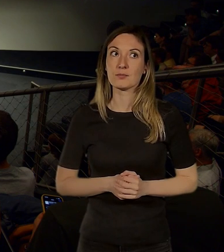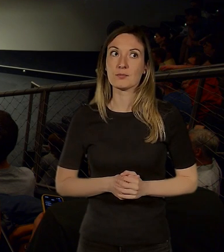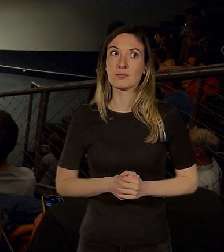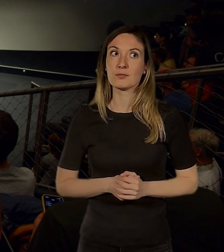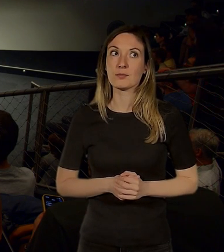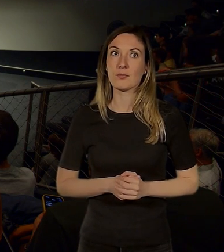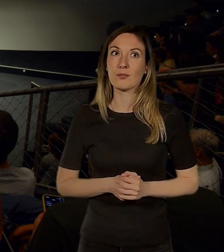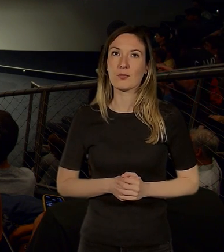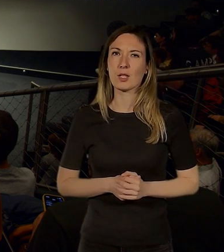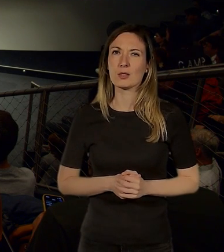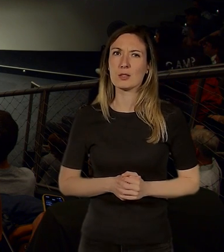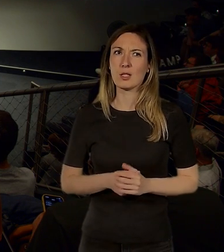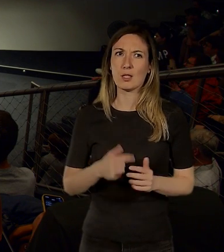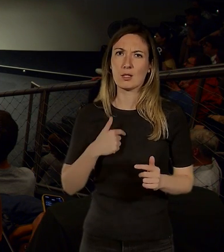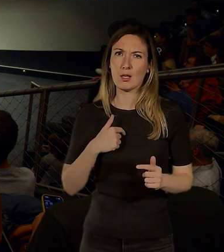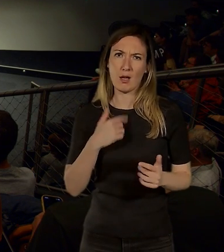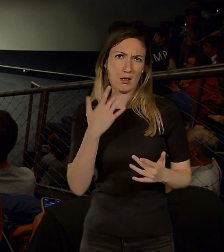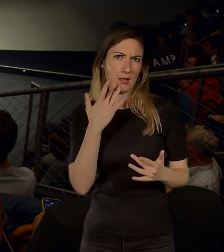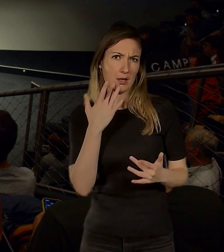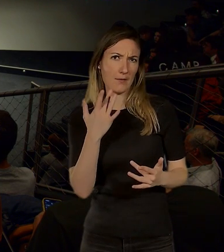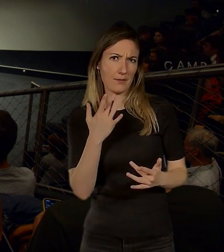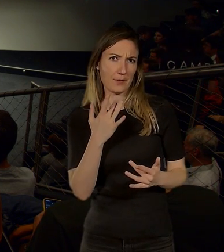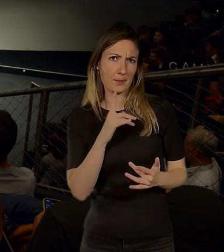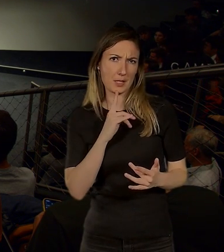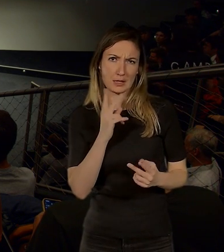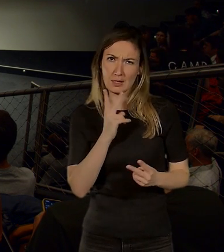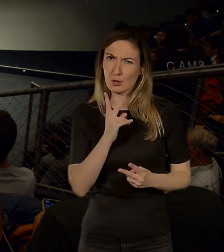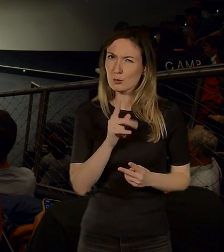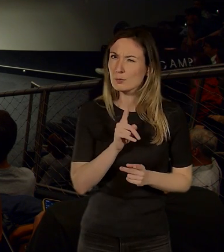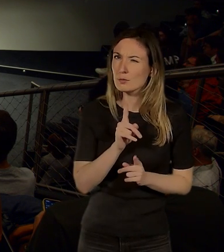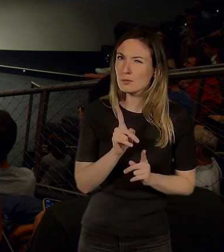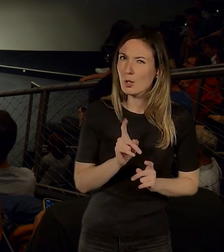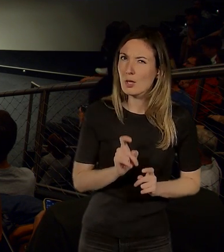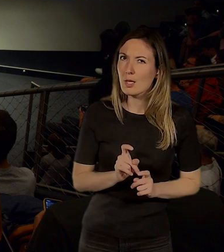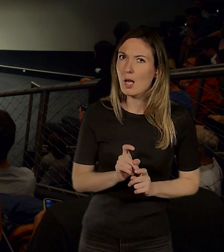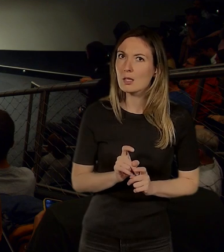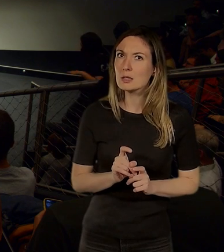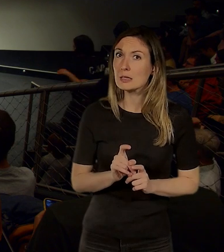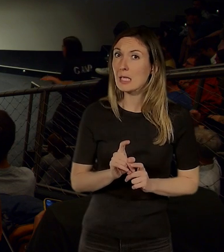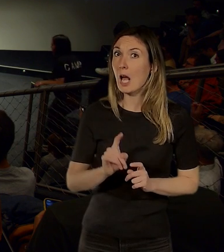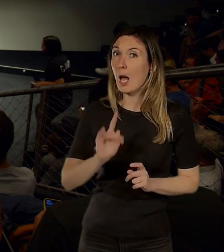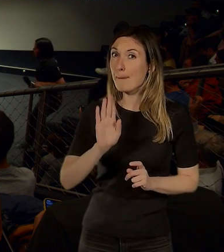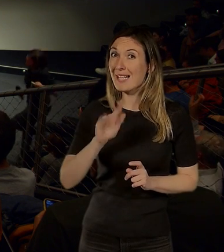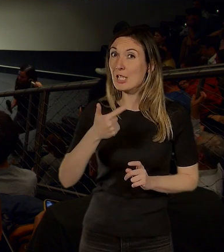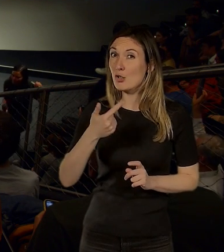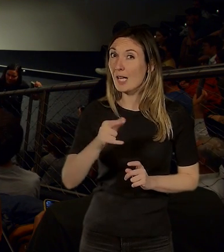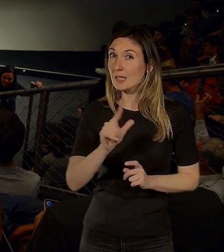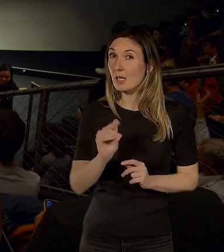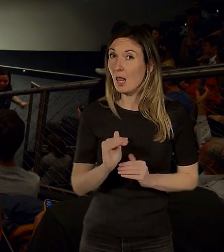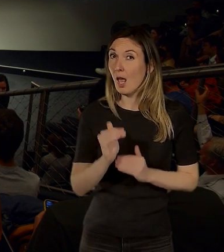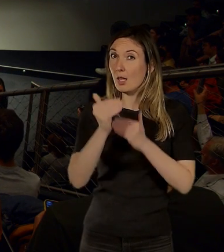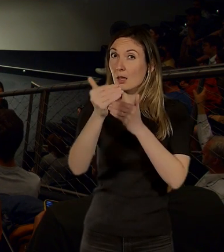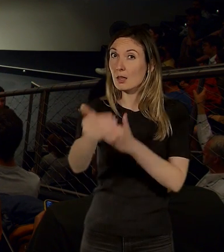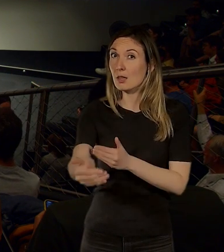Já teďka nejsem si úplně jistý, já jsem možná nechytil začátek té otázky, ale jestli se bavíme o té dlouhodobé vizi na těch 20 let dopředu, tam mám pocit, že se